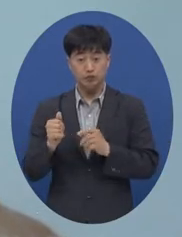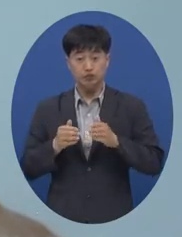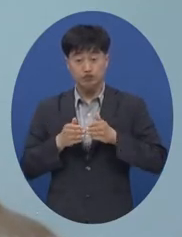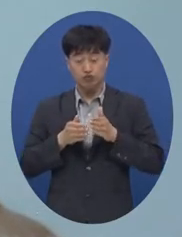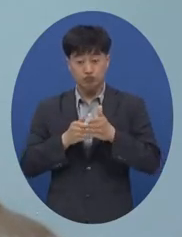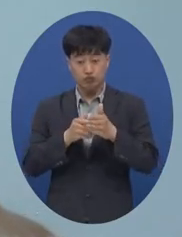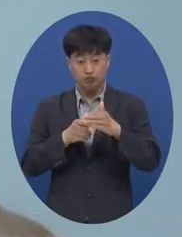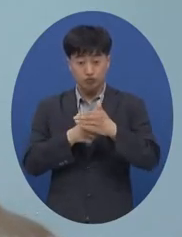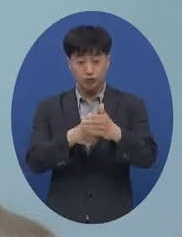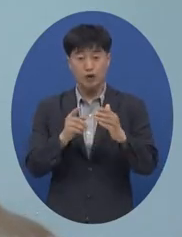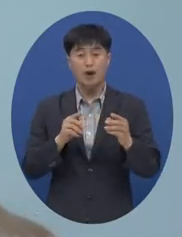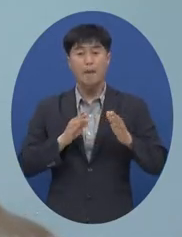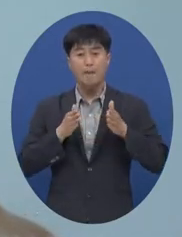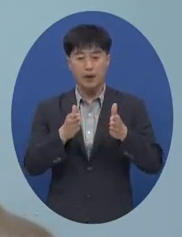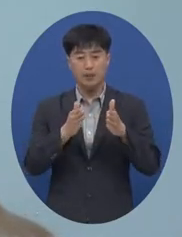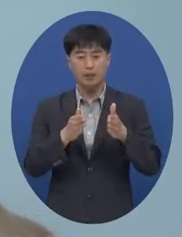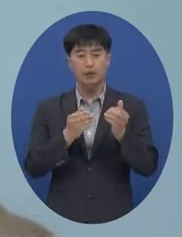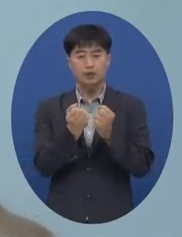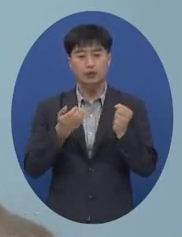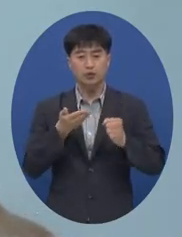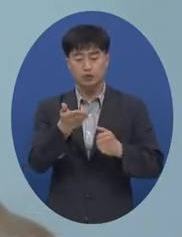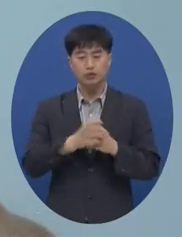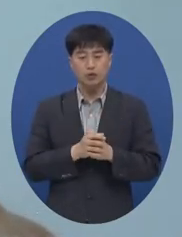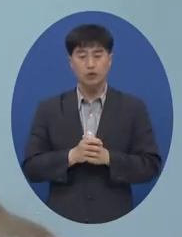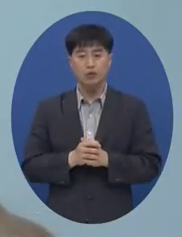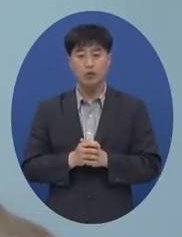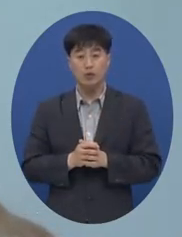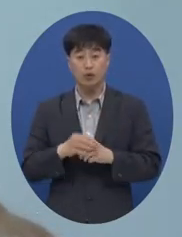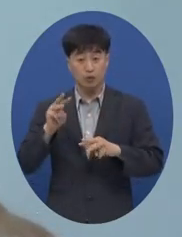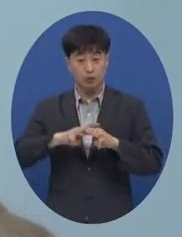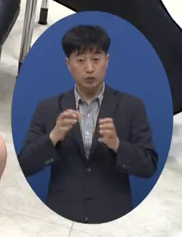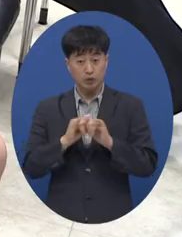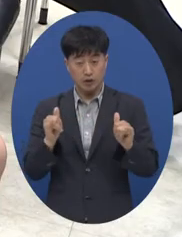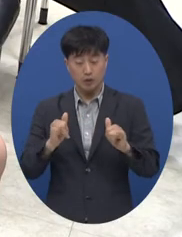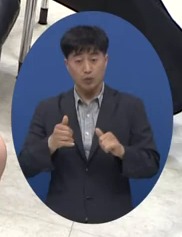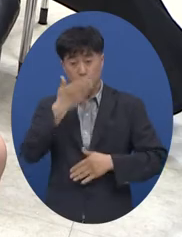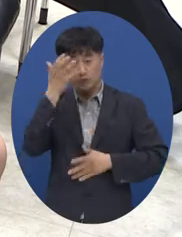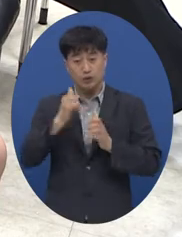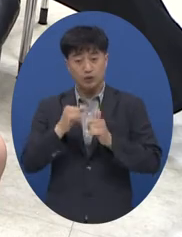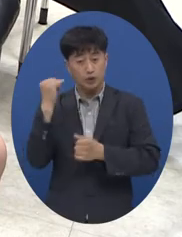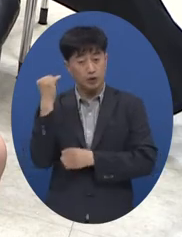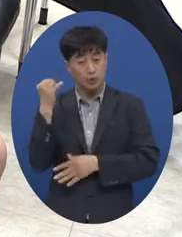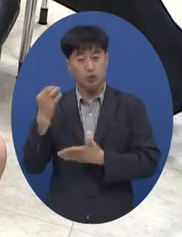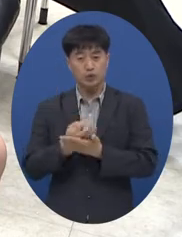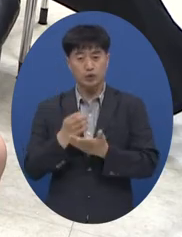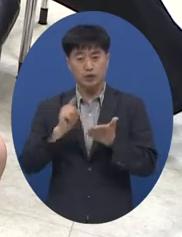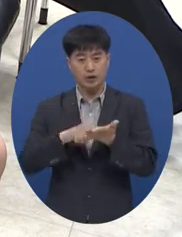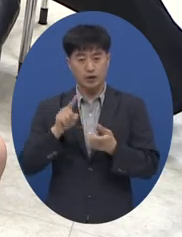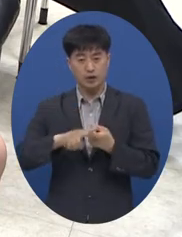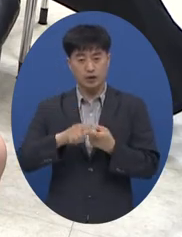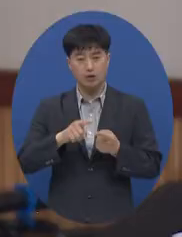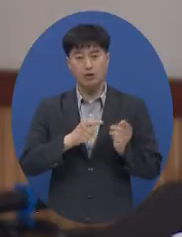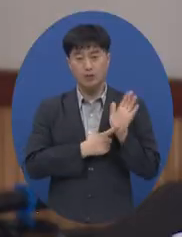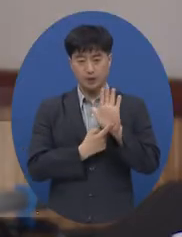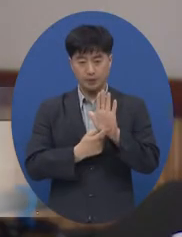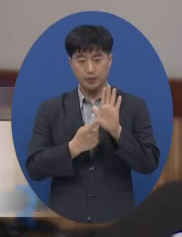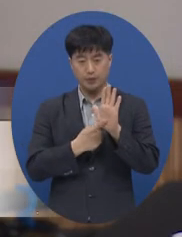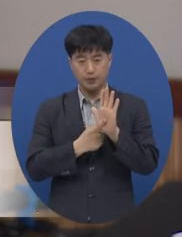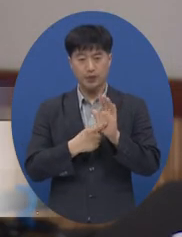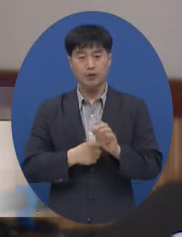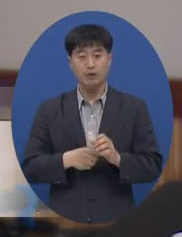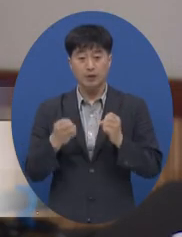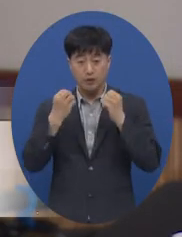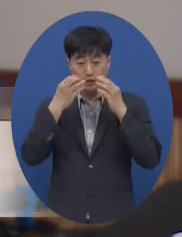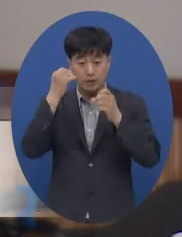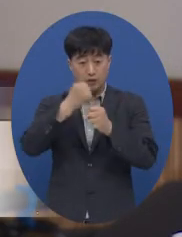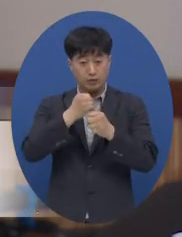설명했습니다. 청년 기본소득을 비롯해 농민 기본소득과 문화예술인 기본소득 등을 발표했습니다. 창작 능력을 확대하는